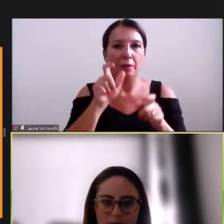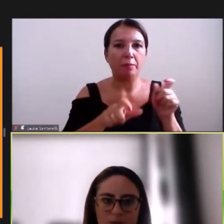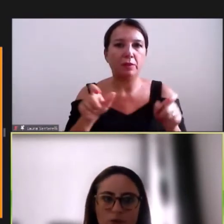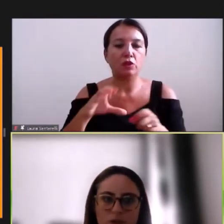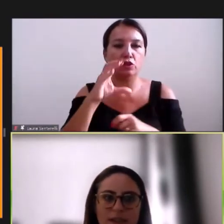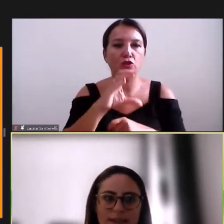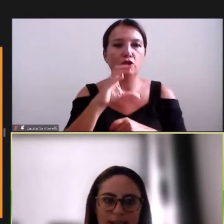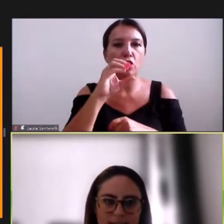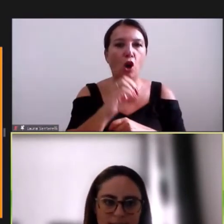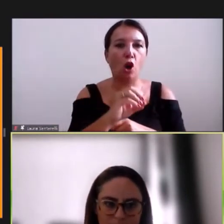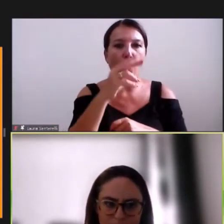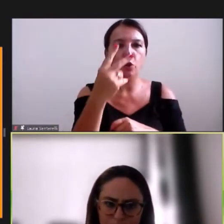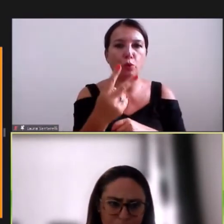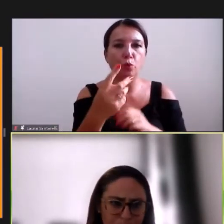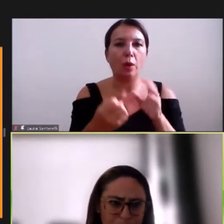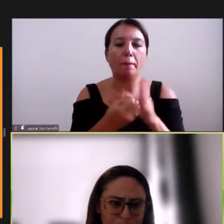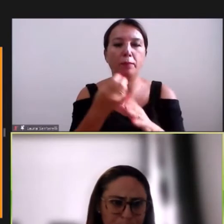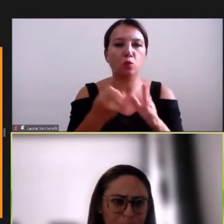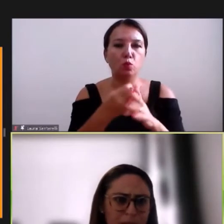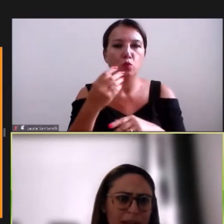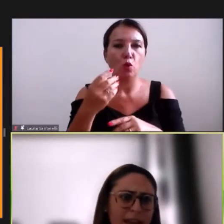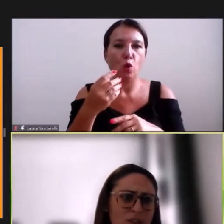CO2 per le produzioni del tessile.